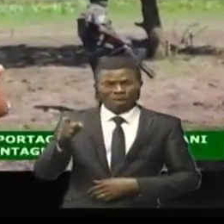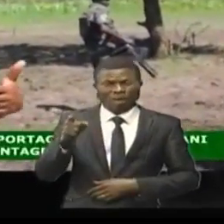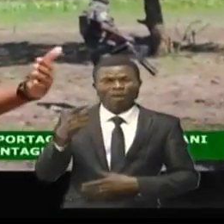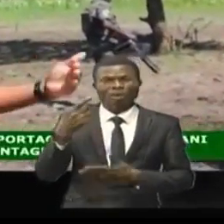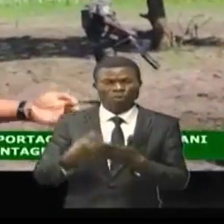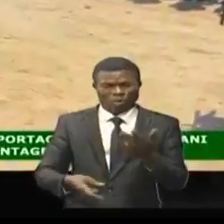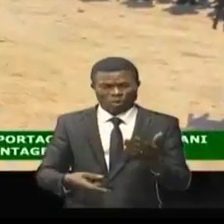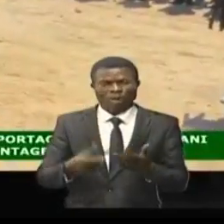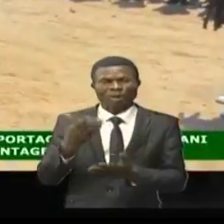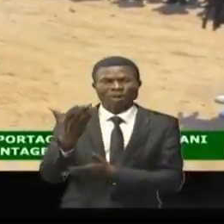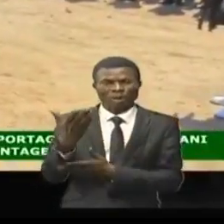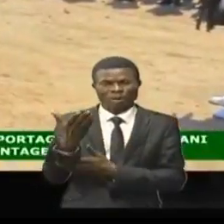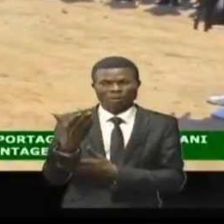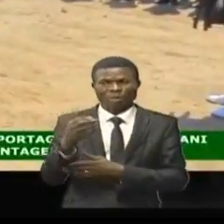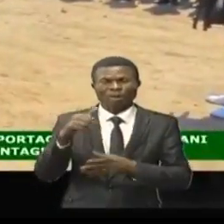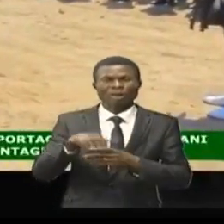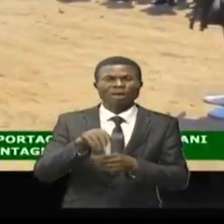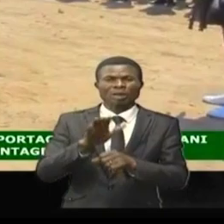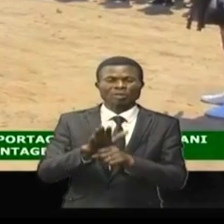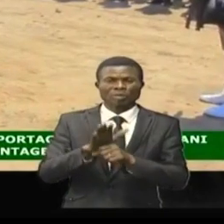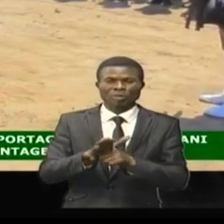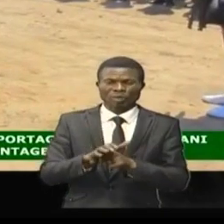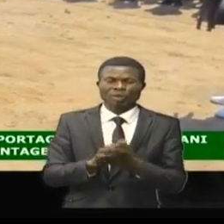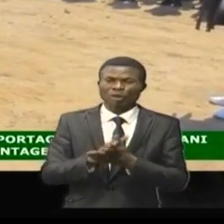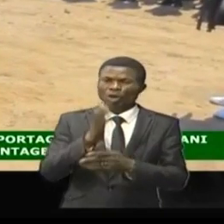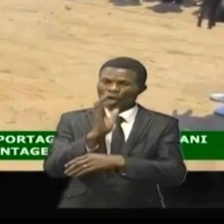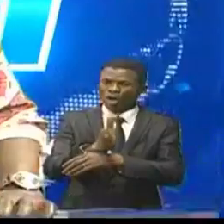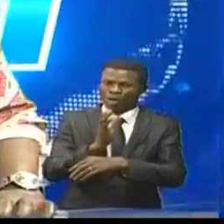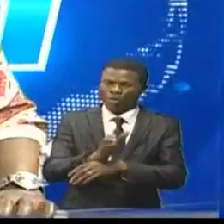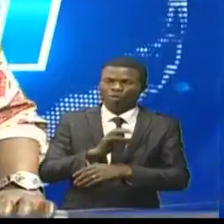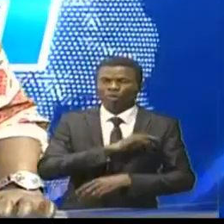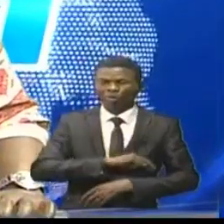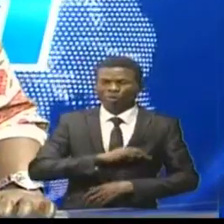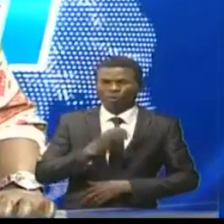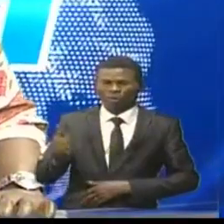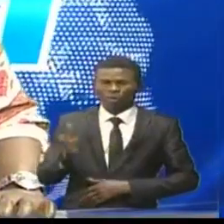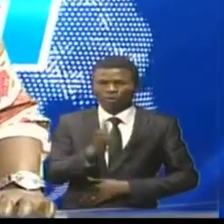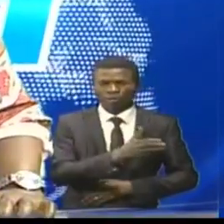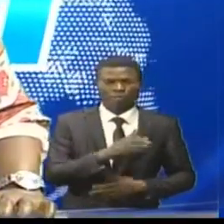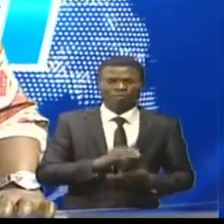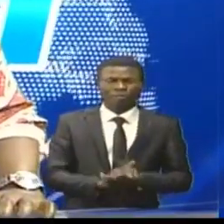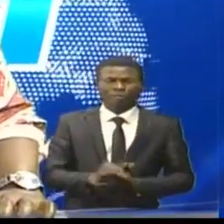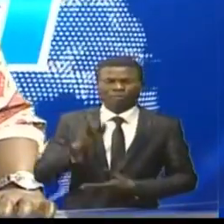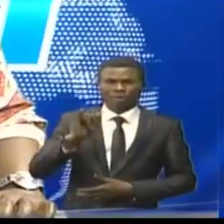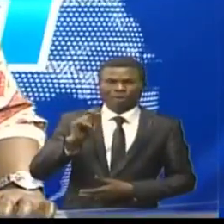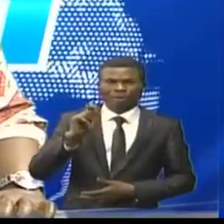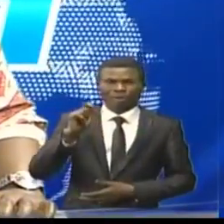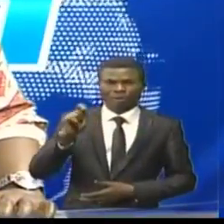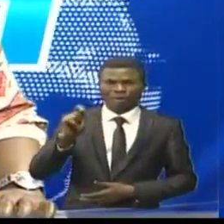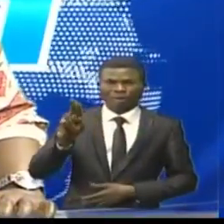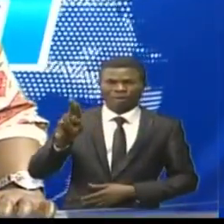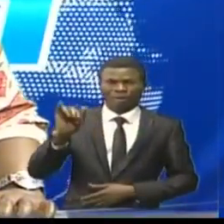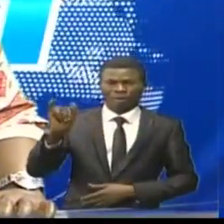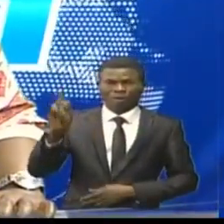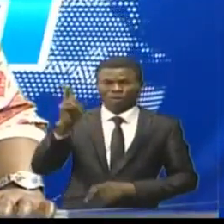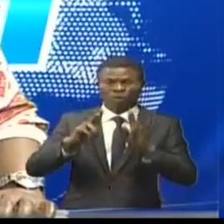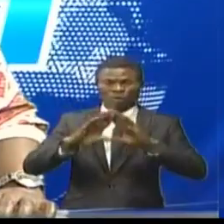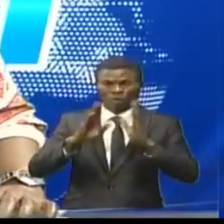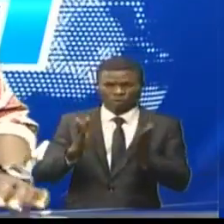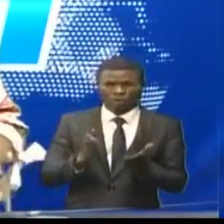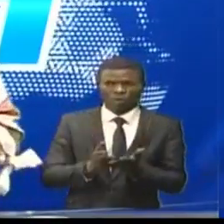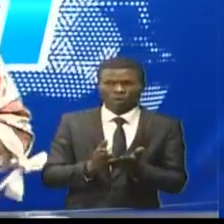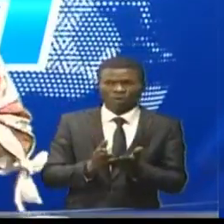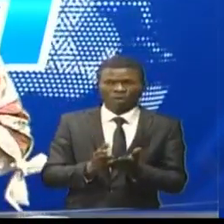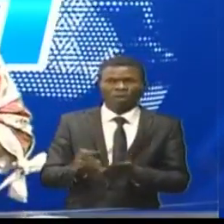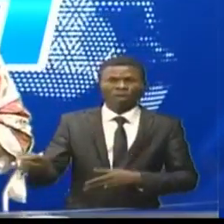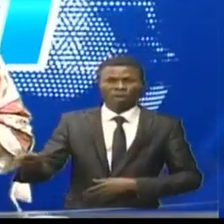de l'Ituri au cours d'une causerie morale. Restons en Ituri où la population de Badengaïdo, en